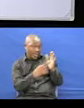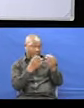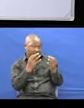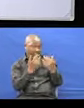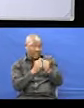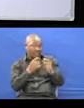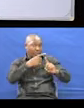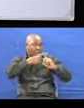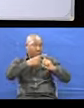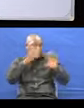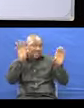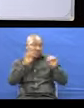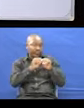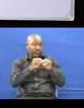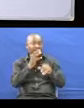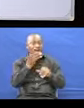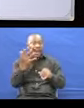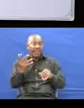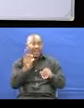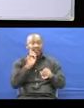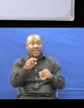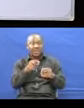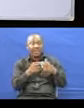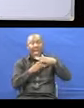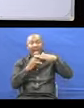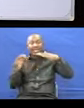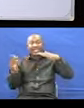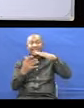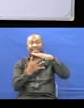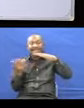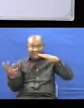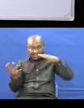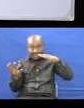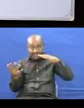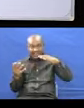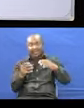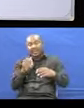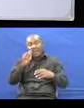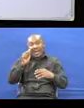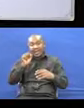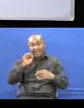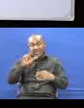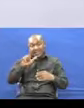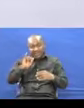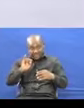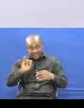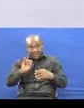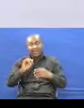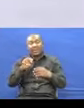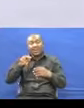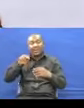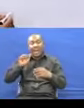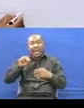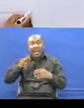namba ambazo zina asili ambayo inafanana. Chora mstari wako chini hapa mrefu, mstari fulani hivi. Nisikize kwa